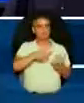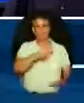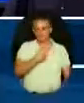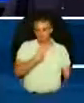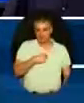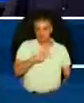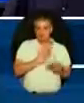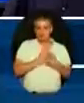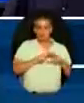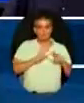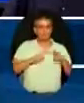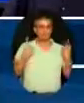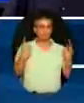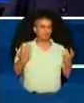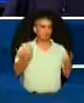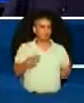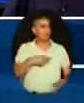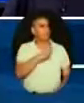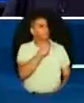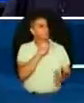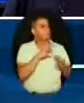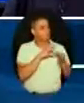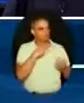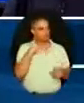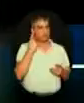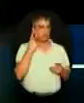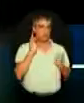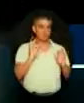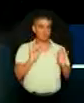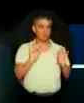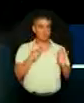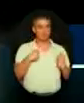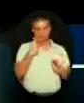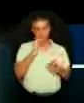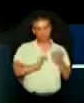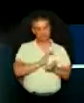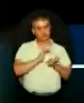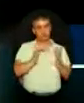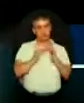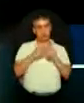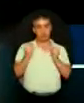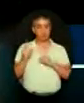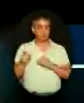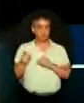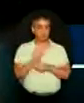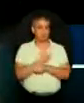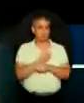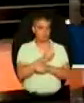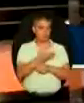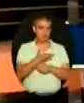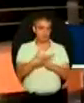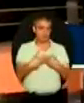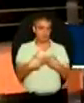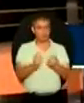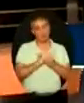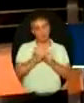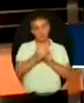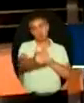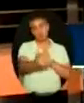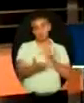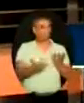ואנחנו בסרט אחר לגמרי. אוכן, המשפט אחד. אני חושב שיש סבירות הרבה יותר גבוהה שנראה התלקחות מול עזה בזמן הקרוב או